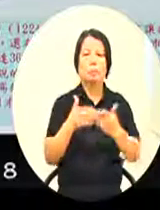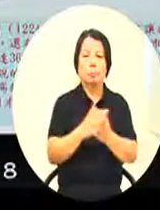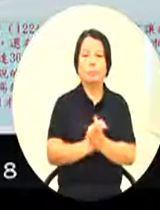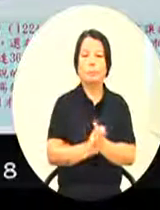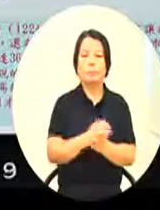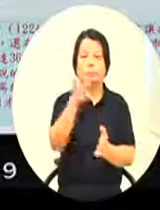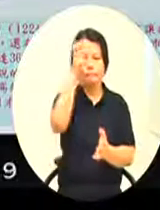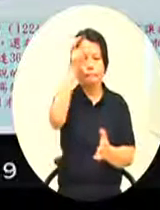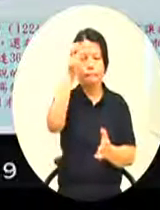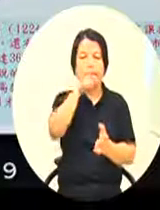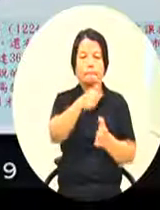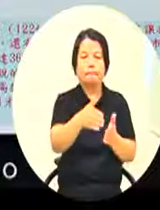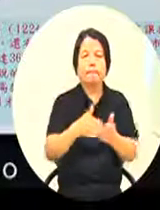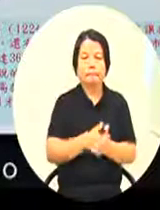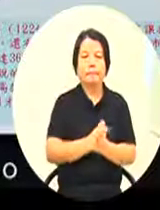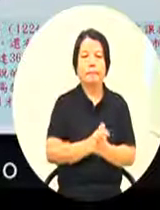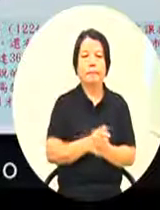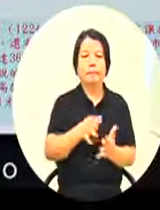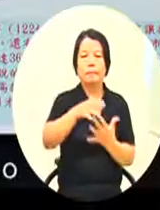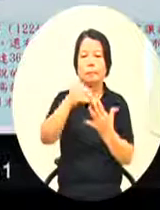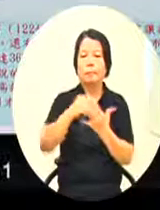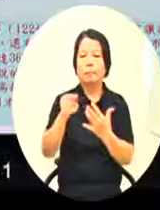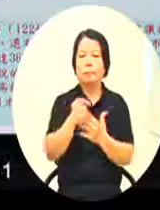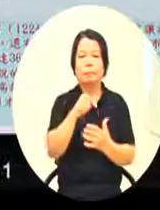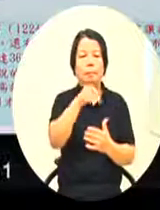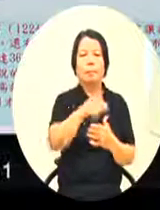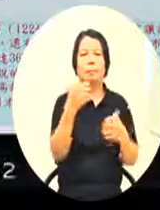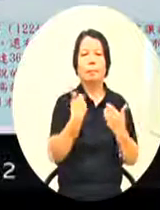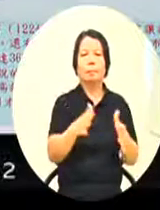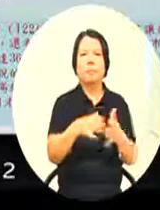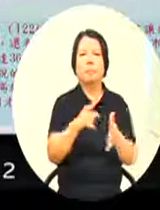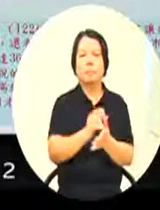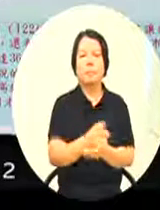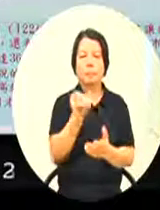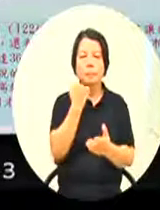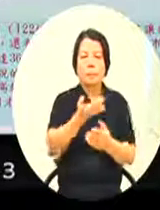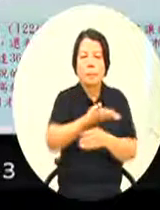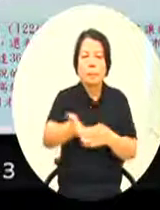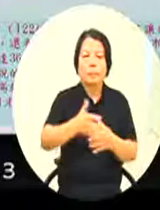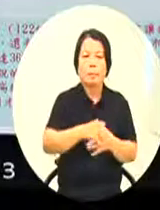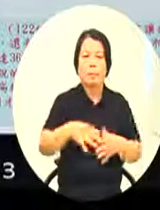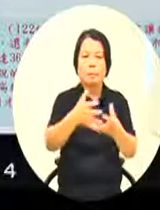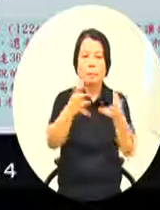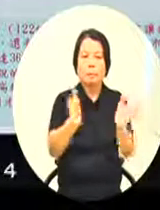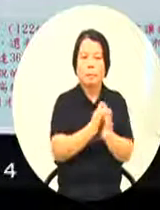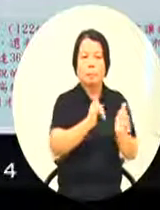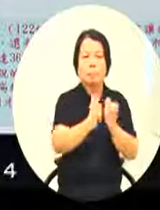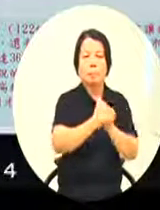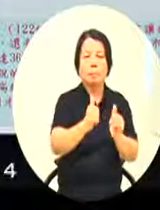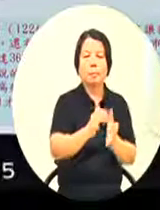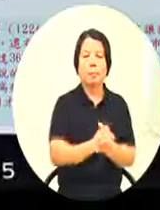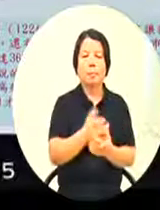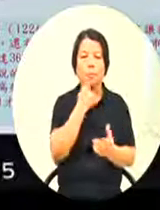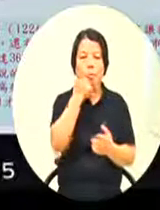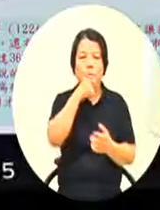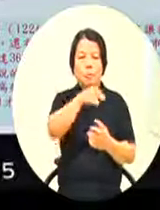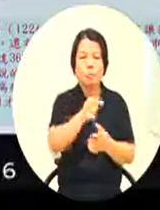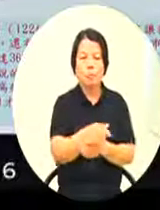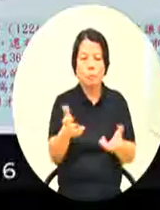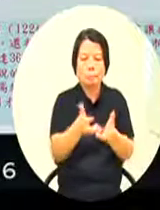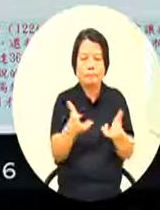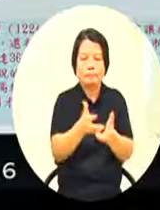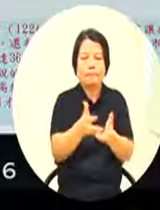那太好了，我们可以不要选择在这里。我们可以让大多数的民意去站在愿意新建图书